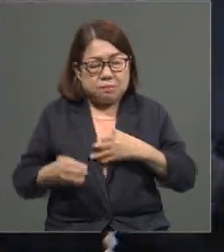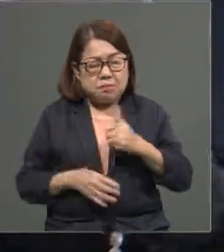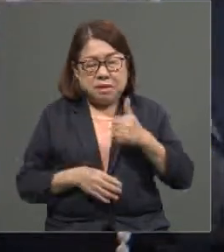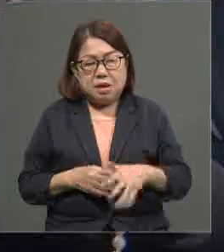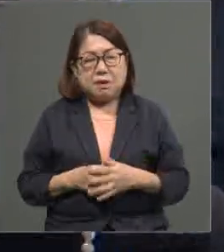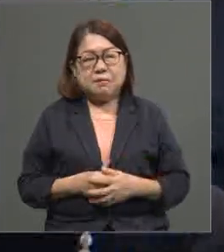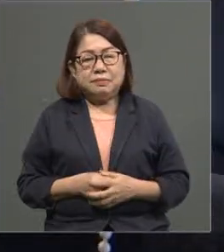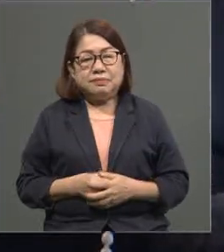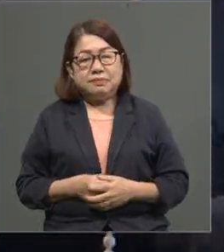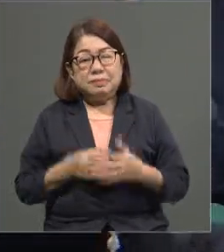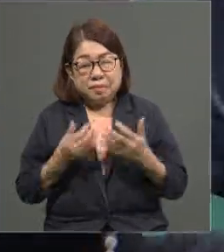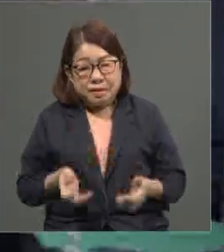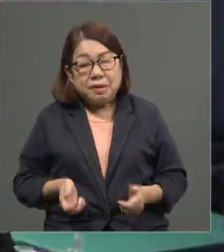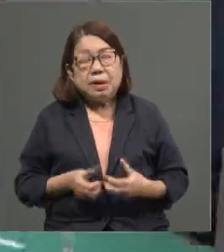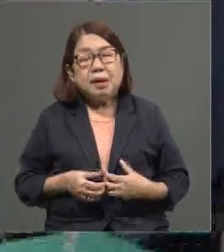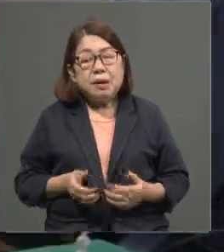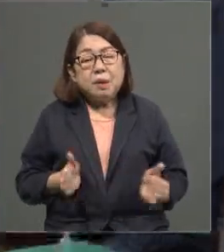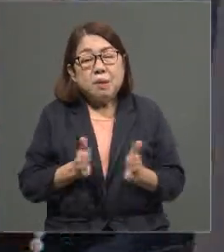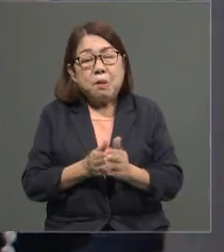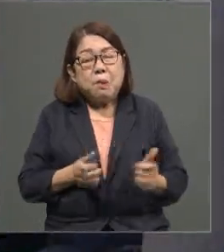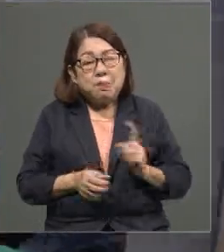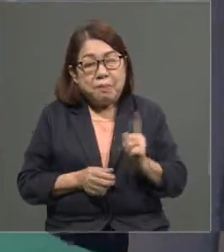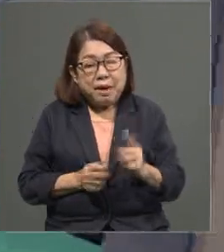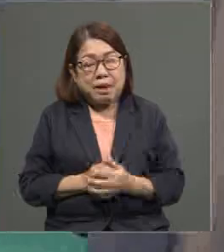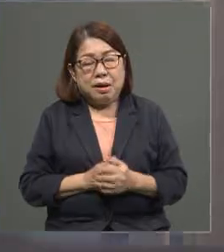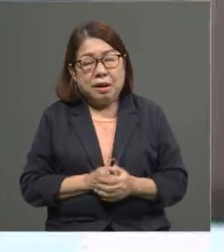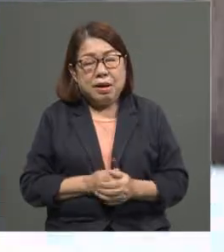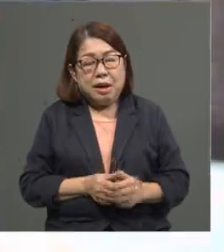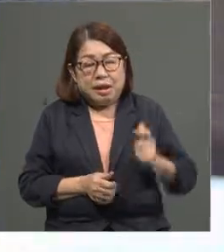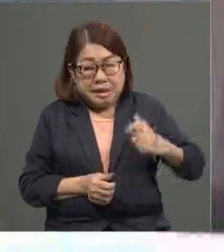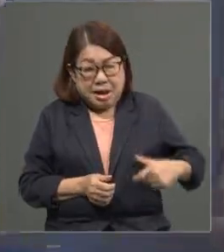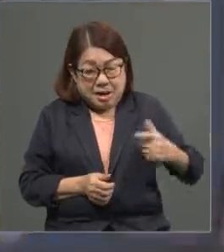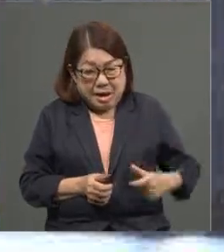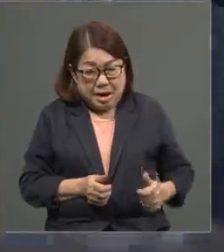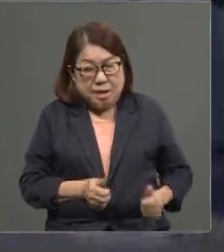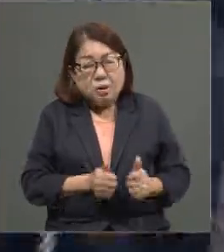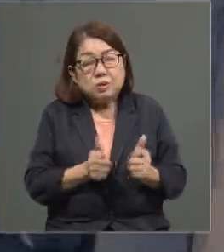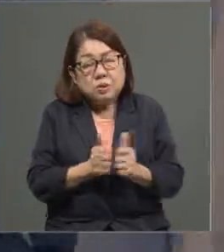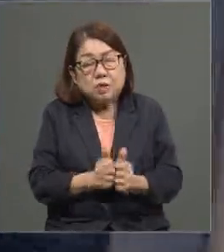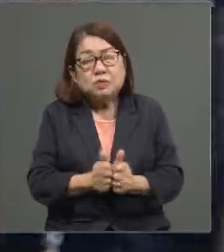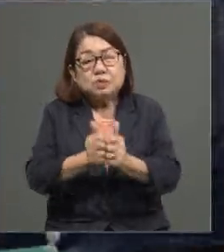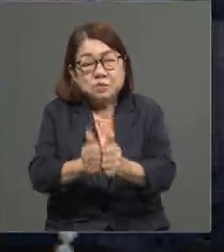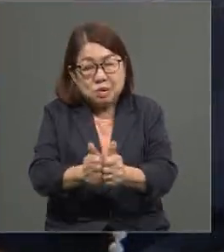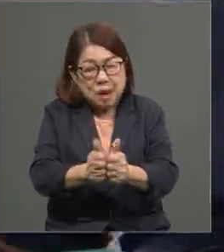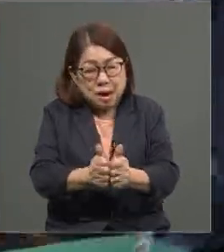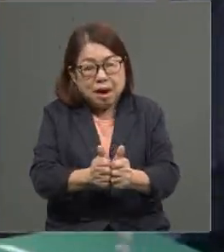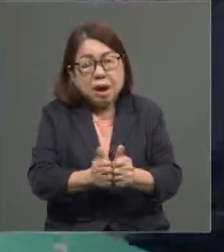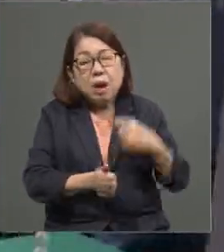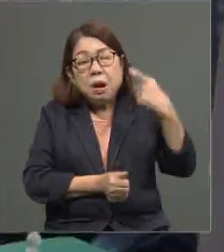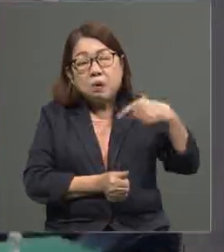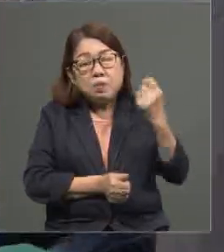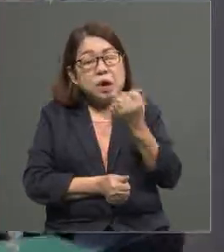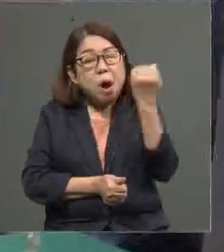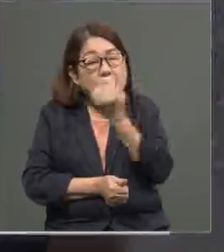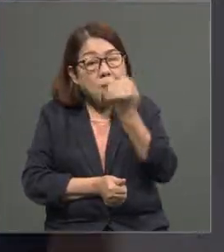ณสนธิเดินทางมาพร้อมกับอาจารย์ปันเทพพัวพงพันธ์นะครับซึ่งคุณสนธิเนี่ยได้รับมอบอำนาจจากเจ้อ้อยมาดามจตุพ